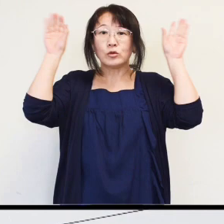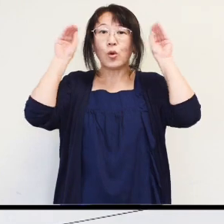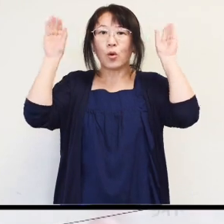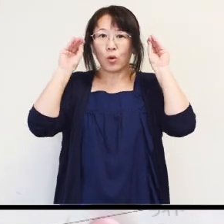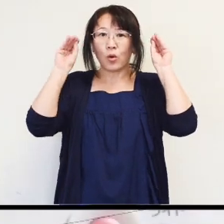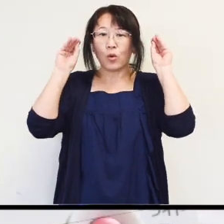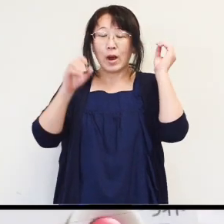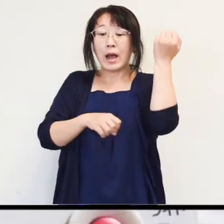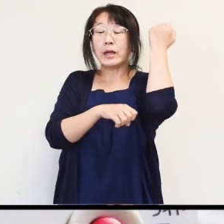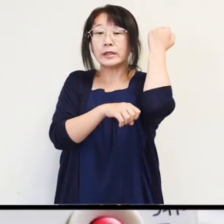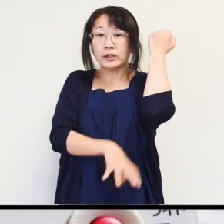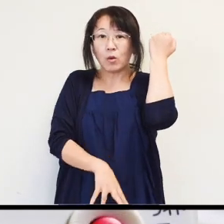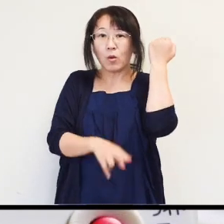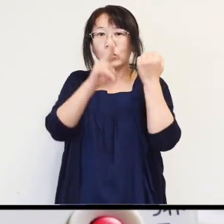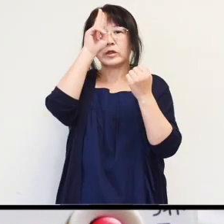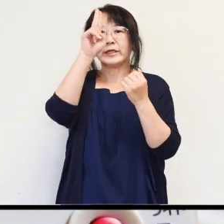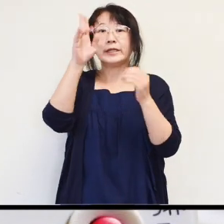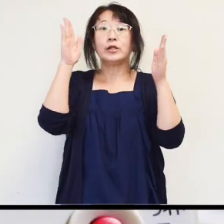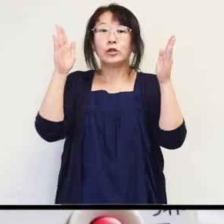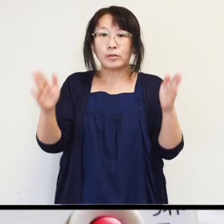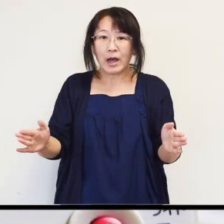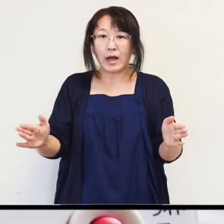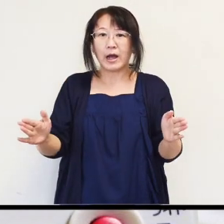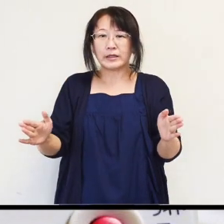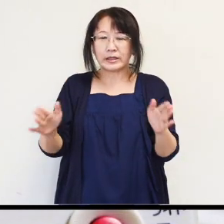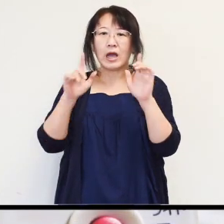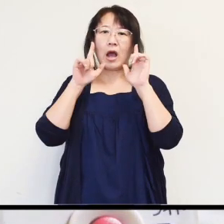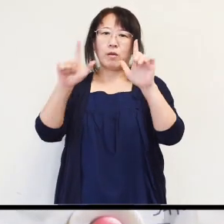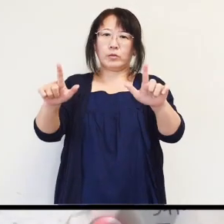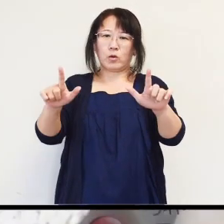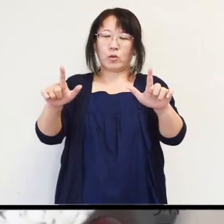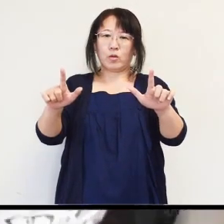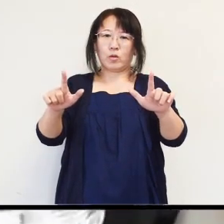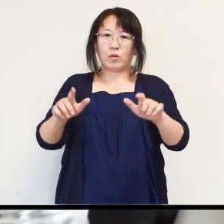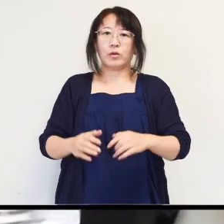則として日中の明るい時間帯に発令します。